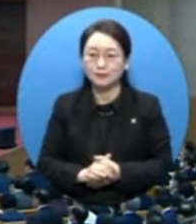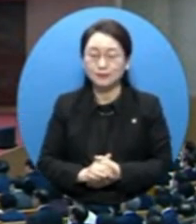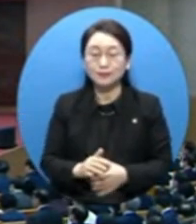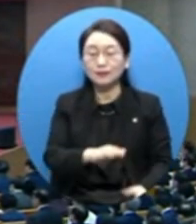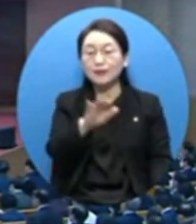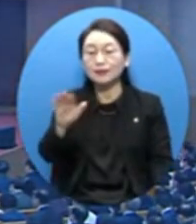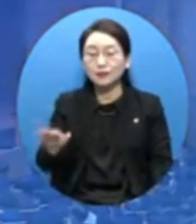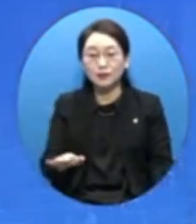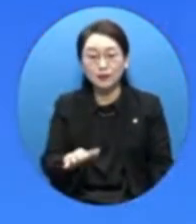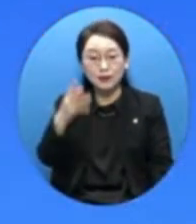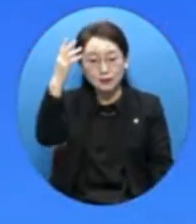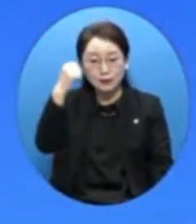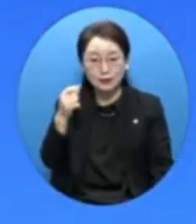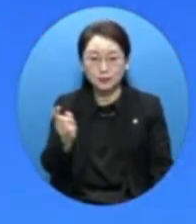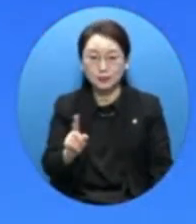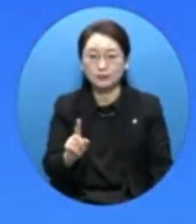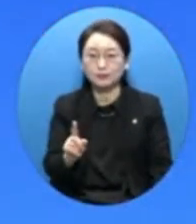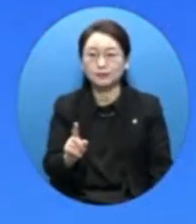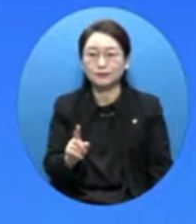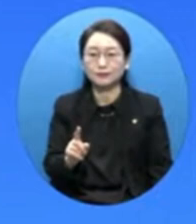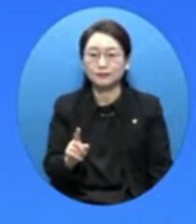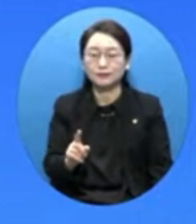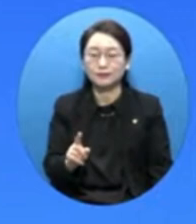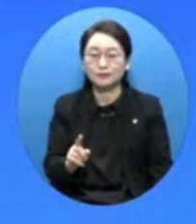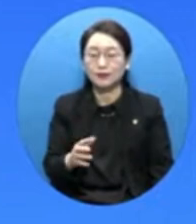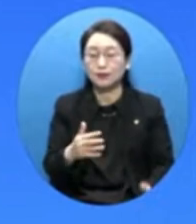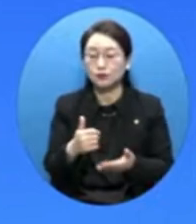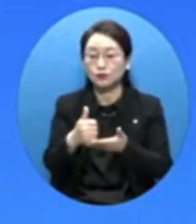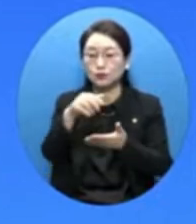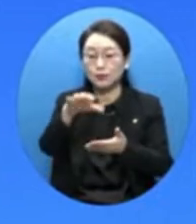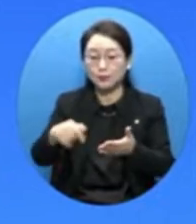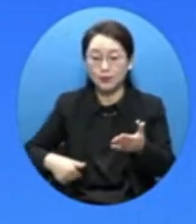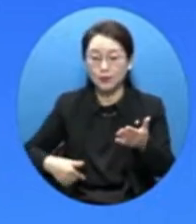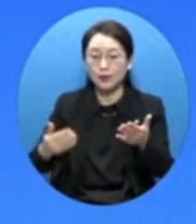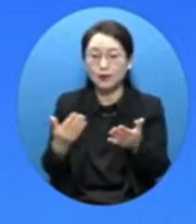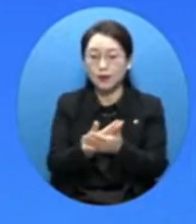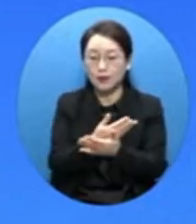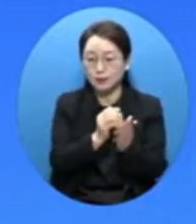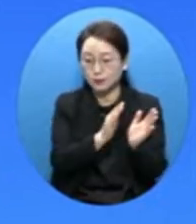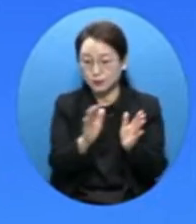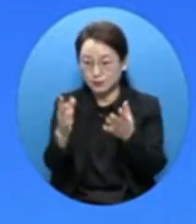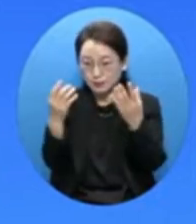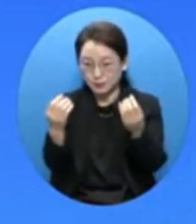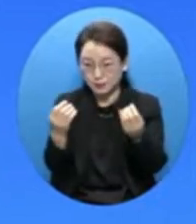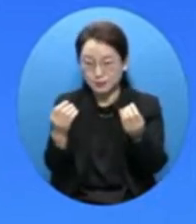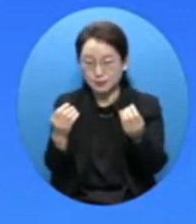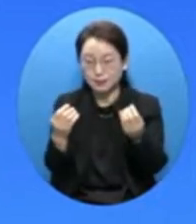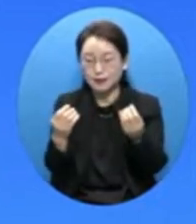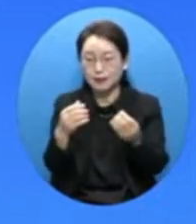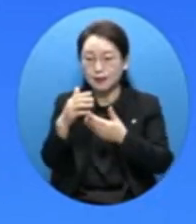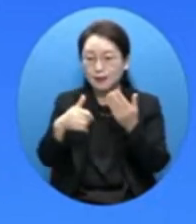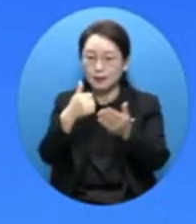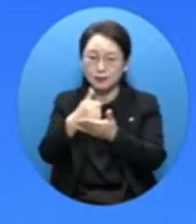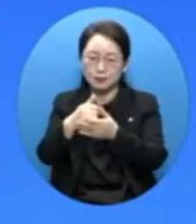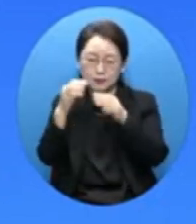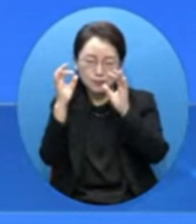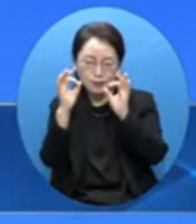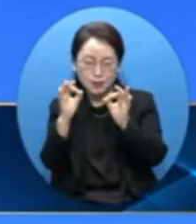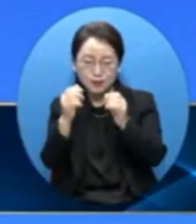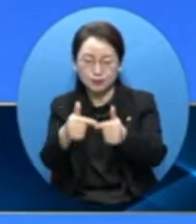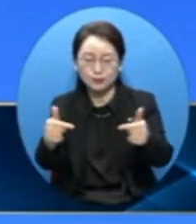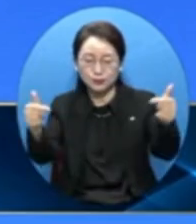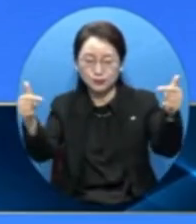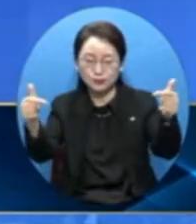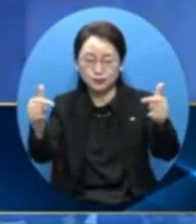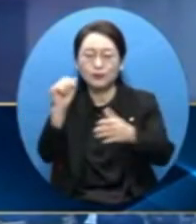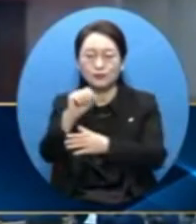우리가 기억해야 될 것은 우리가 주님 앞에 회개로 준비되어질 때 하나님께서 부흥의 역사를 이루어 주신다고 하는